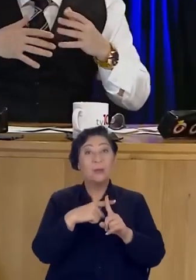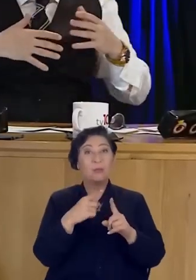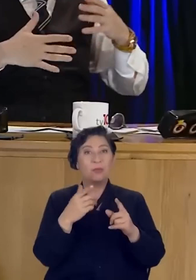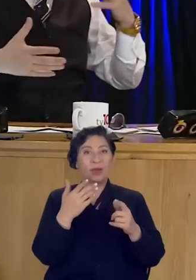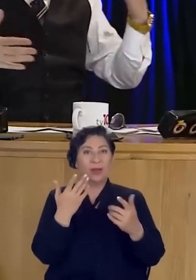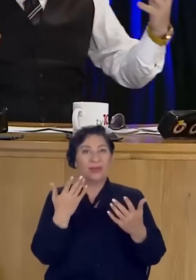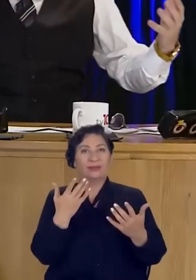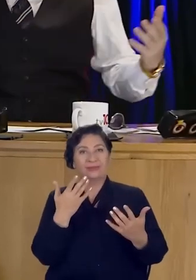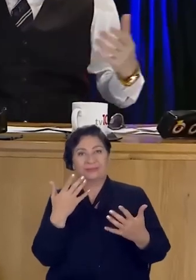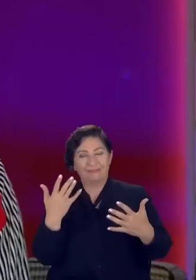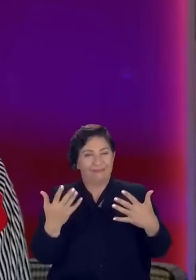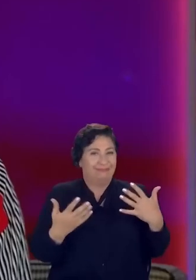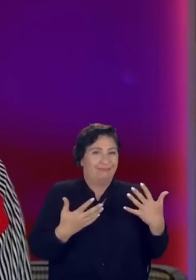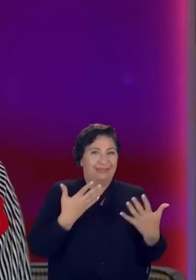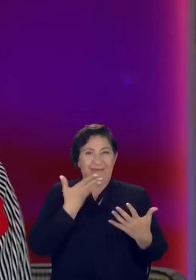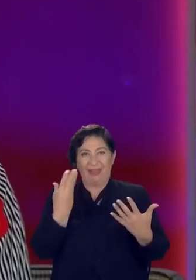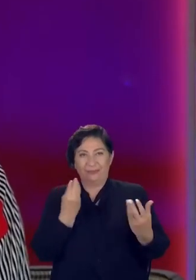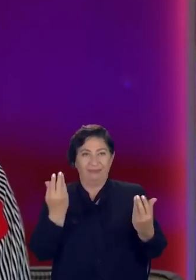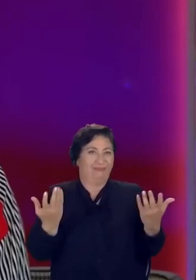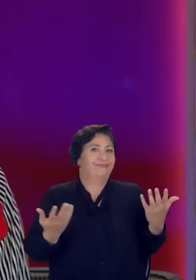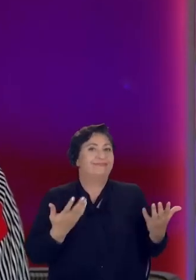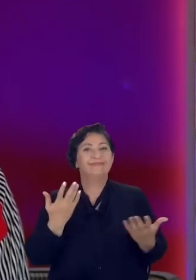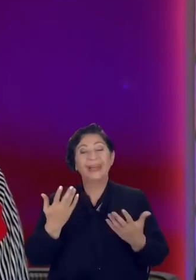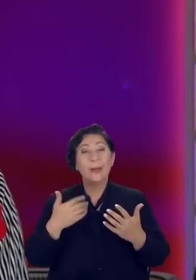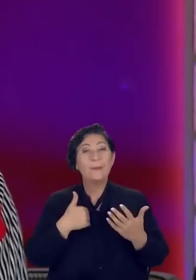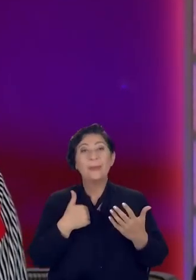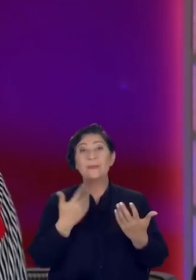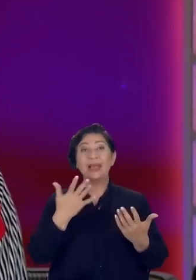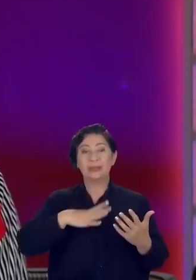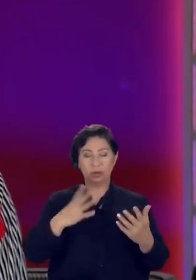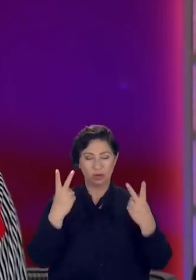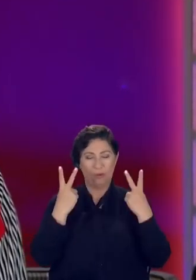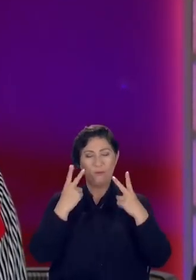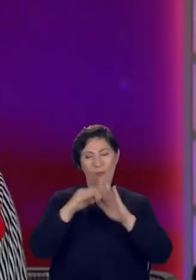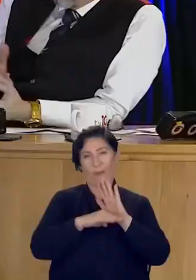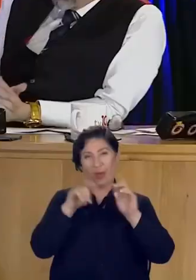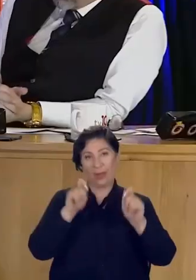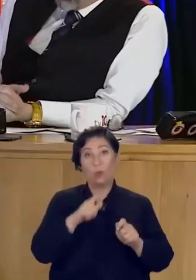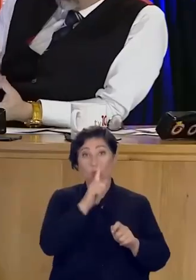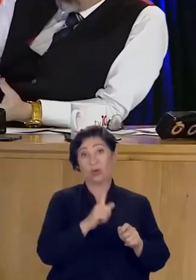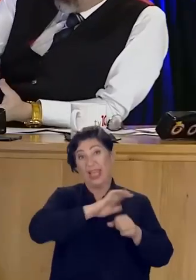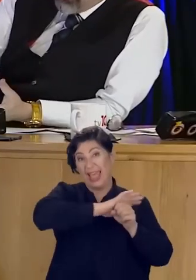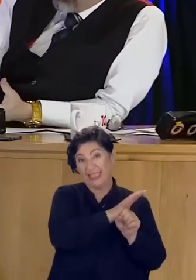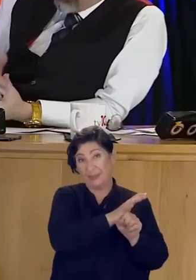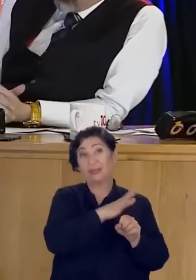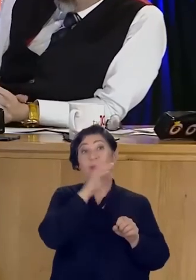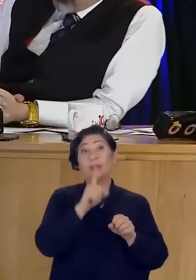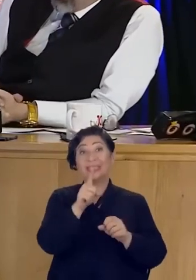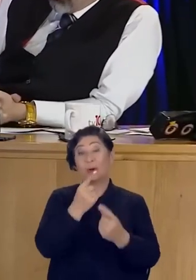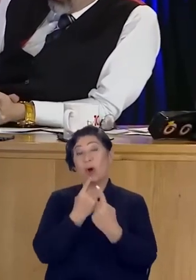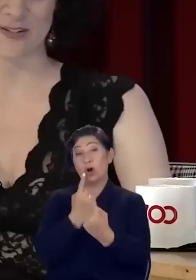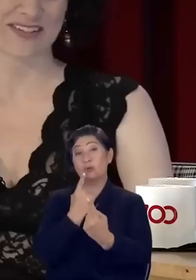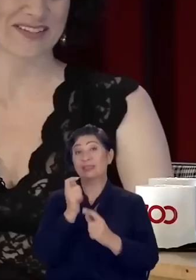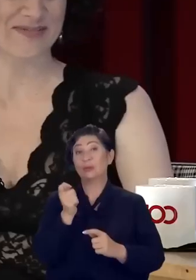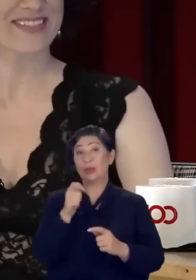bir hani bir dakika benim falan filan. Yani benim maksadım tabii bir talk showcu olarak ilk başta onu ezmek. Dolayısıyla seninle